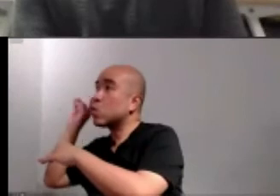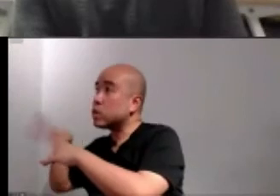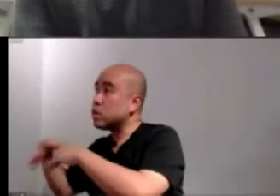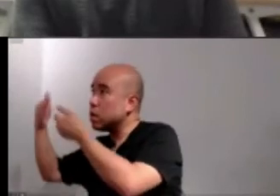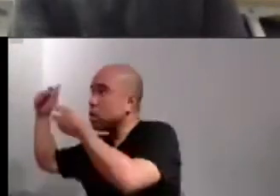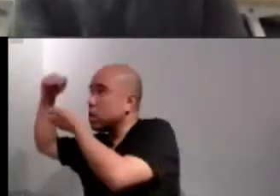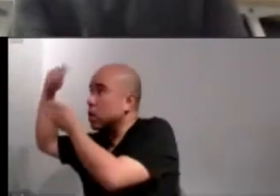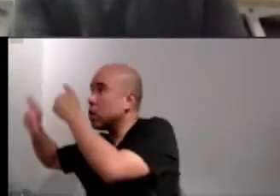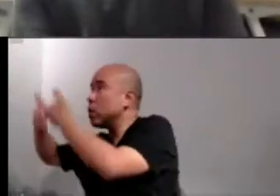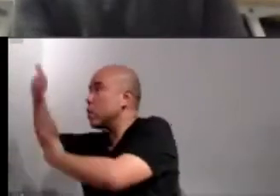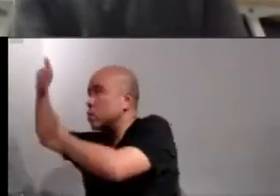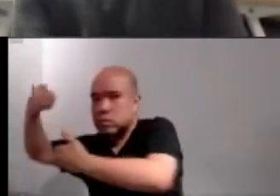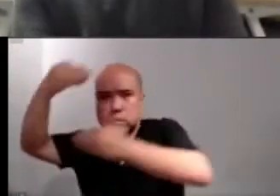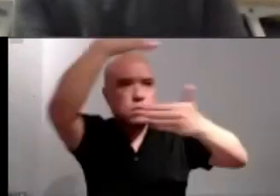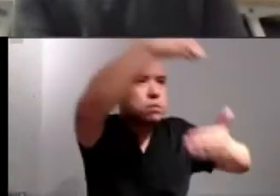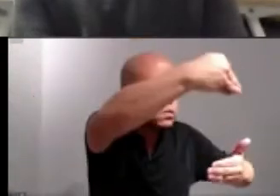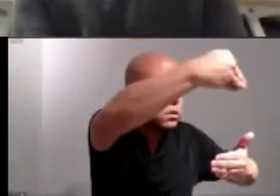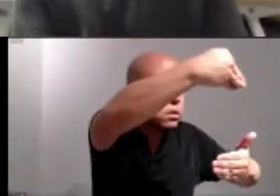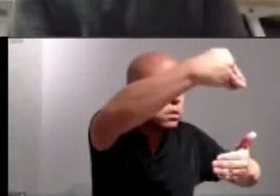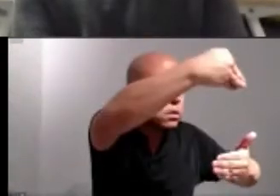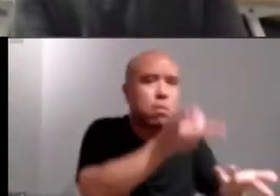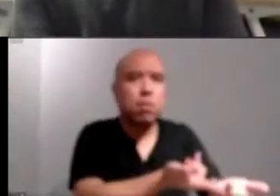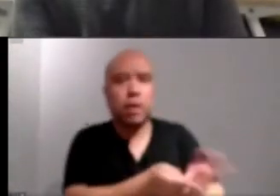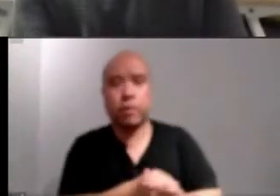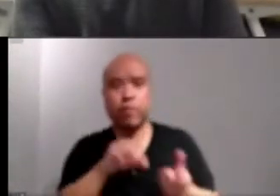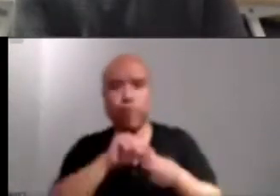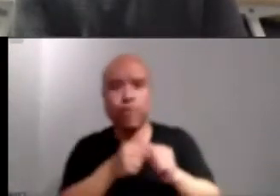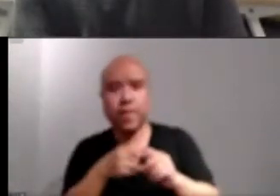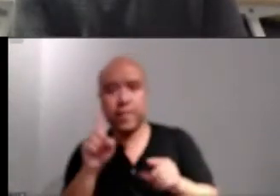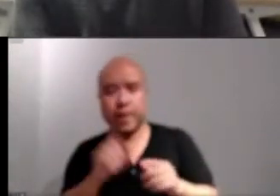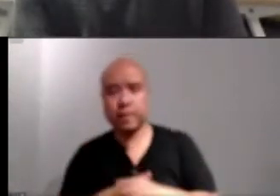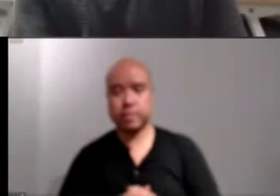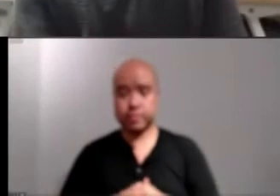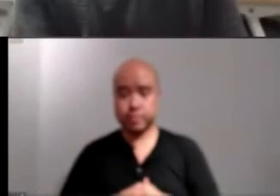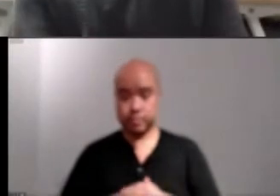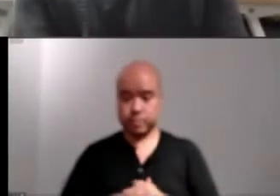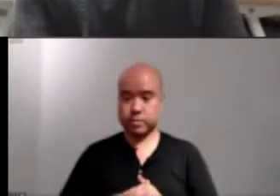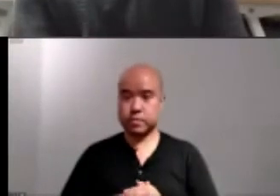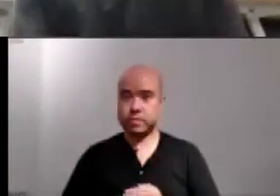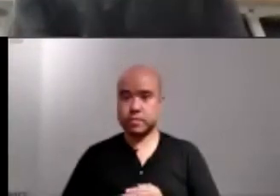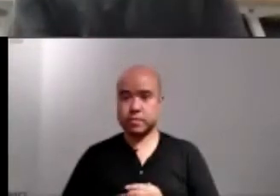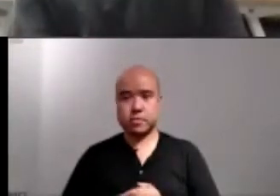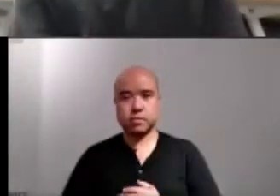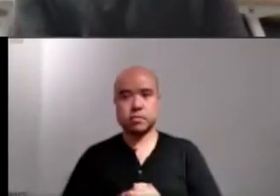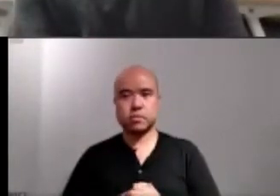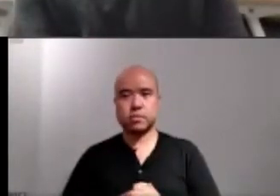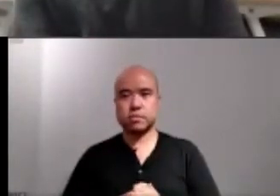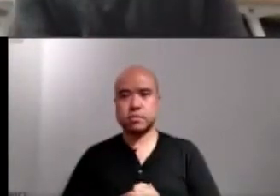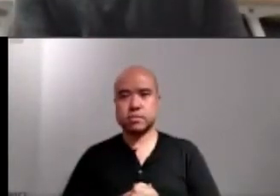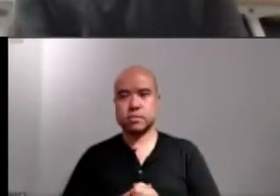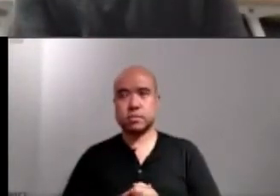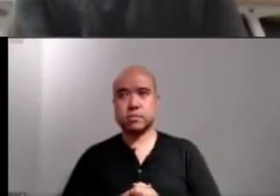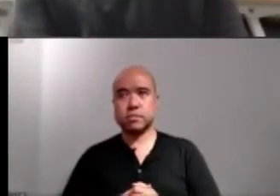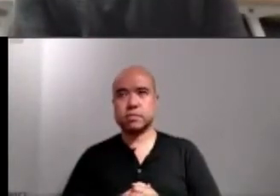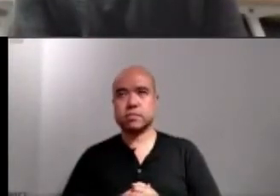點樣去運作咧？死啦！我哋啲建築真係好渣，我哋 唔係嗱，其實咧呢、這個。佢咧其實係首先製作